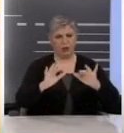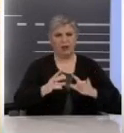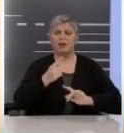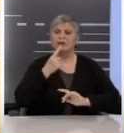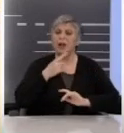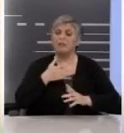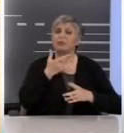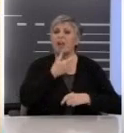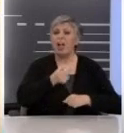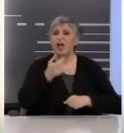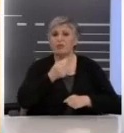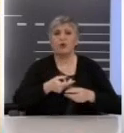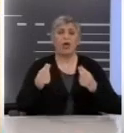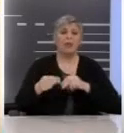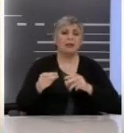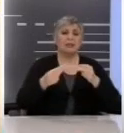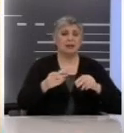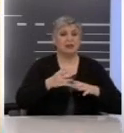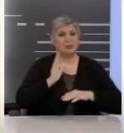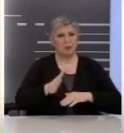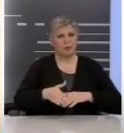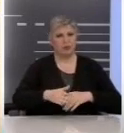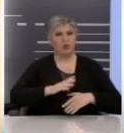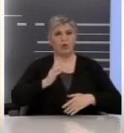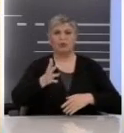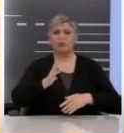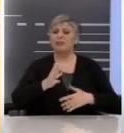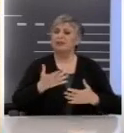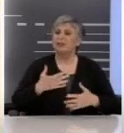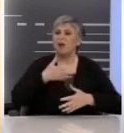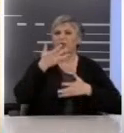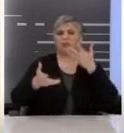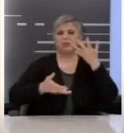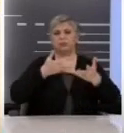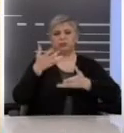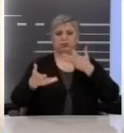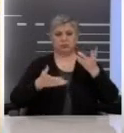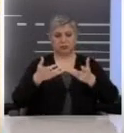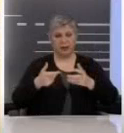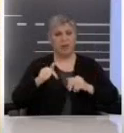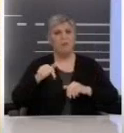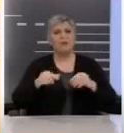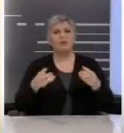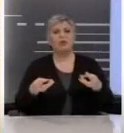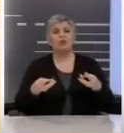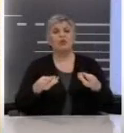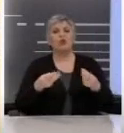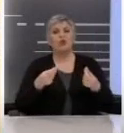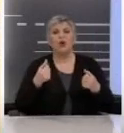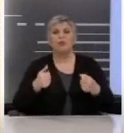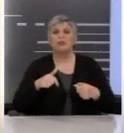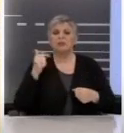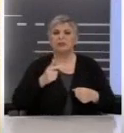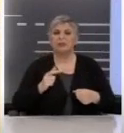εύκολες λύσεις, όσο αναπαράγουμε, αν θέλετε, λαϊκιστικά αφηγήματα, τόσο ενισχύουμε τις ακραίες